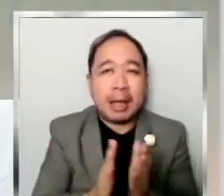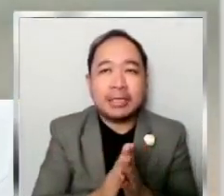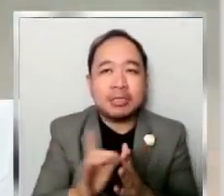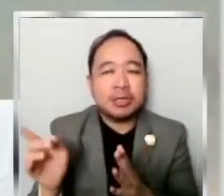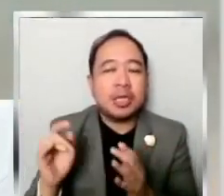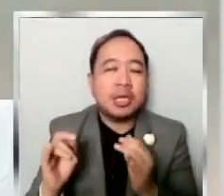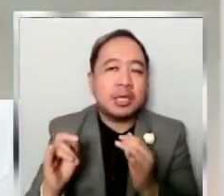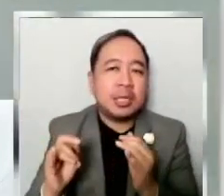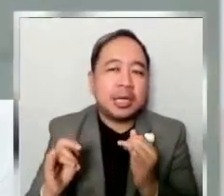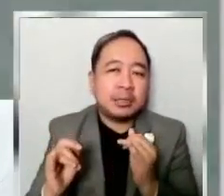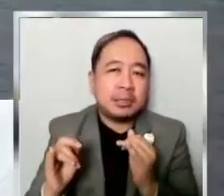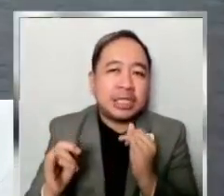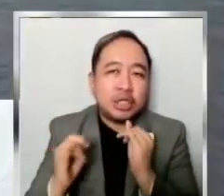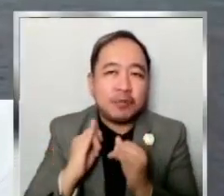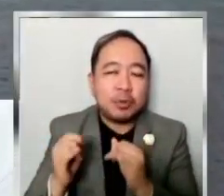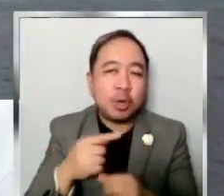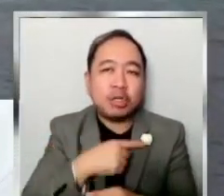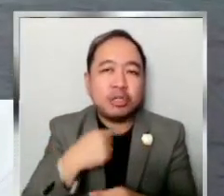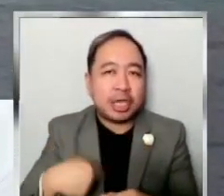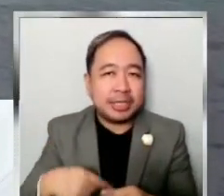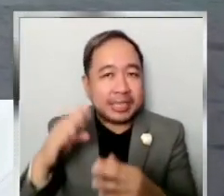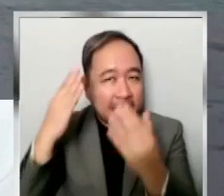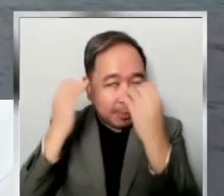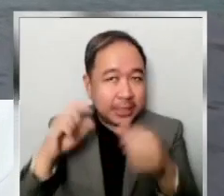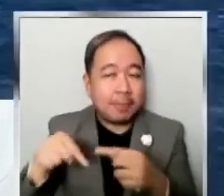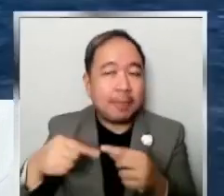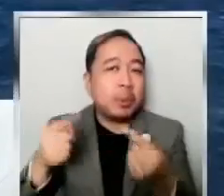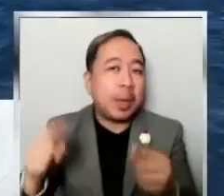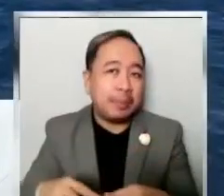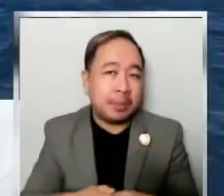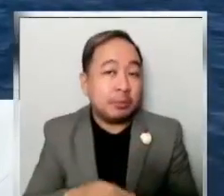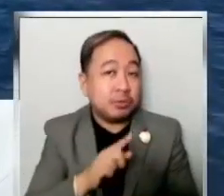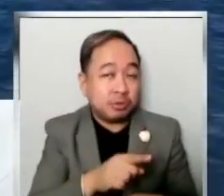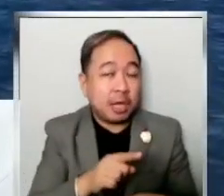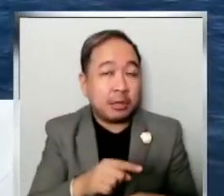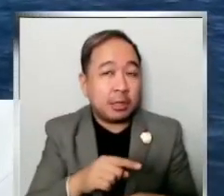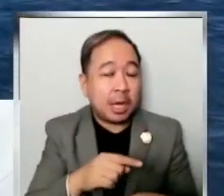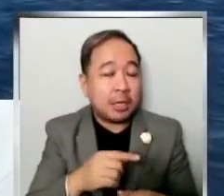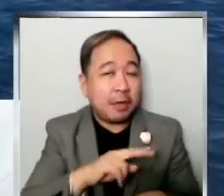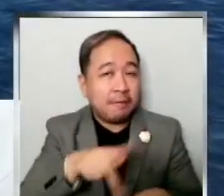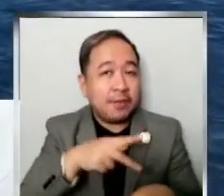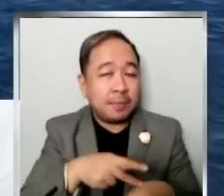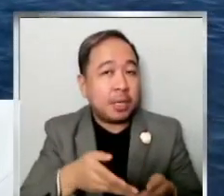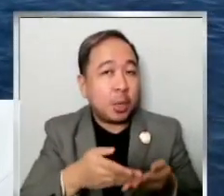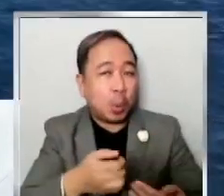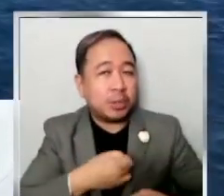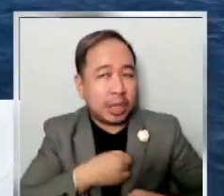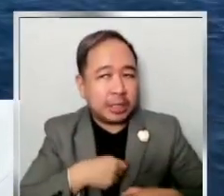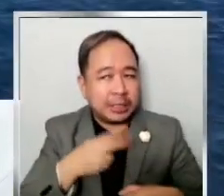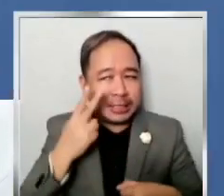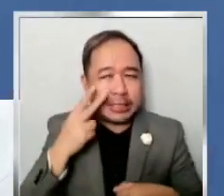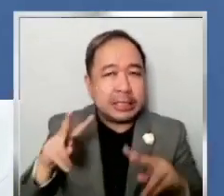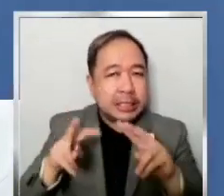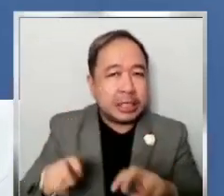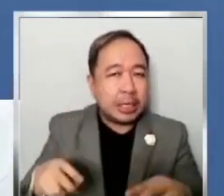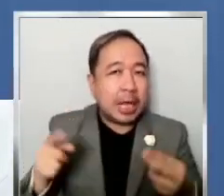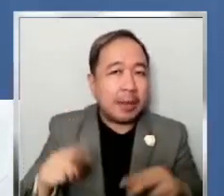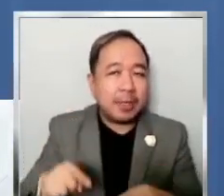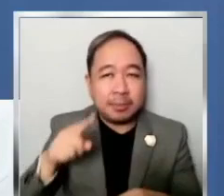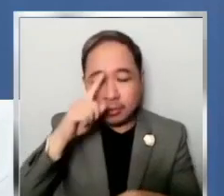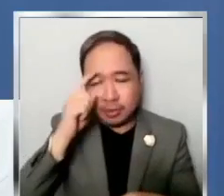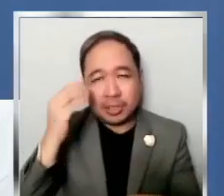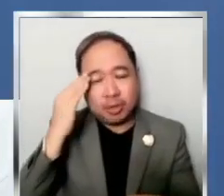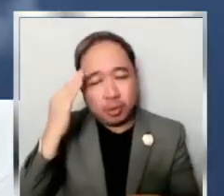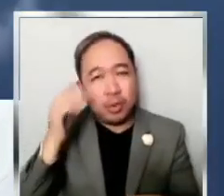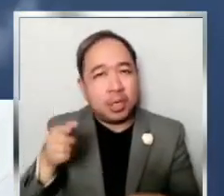Guard, iimbestigahan daw nila ang insidente lalo pat sa kanilang pagkakaalam. Pinapayagan naman daw ang maliliit na bangka ng mga Pinoy sa loob ng bahura